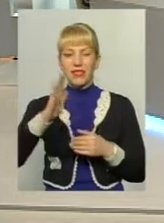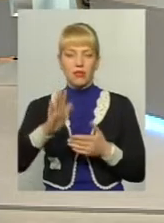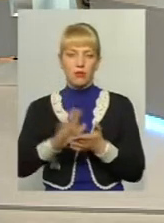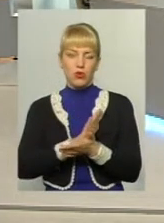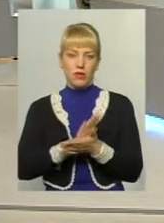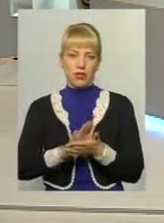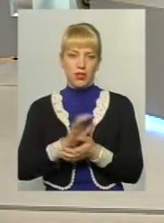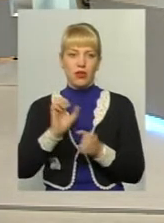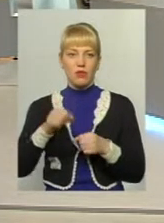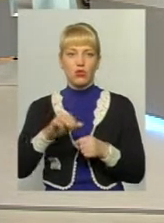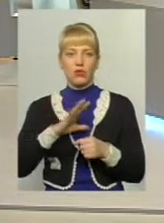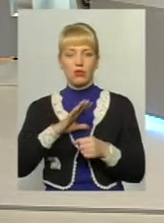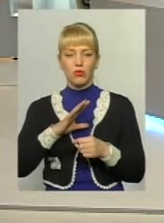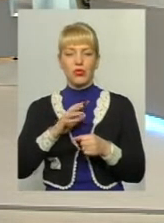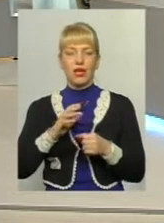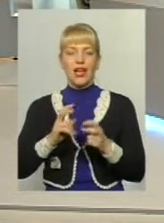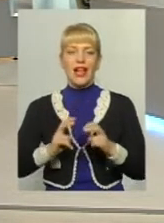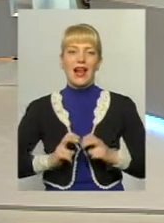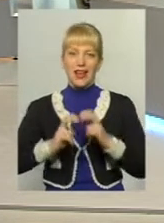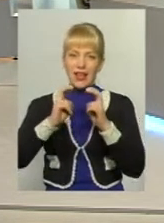адже тепер